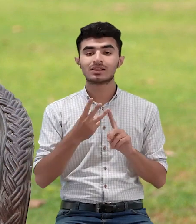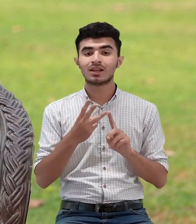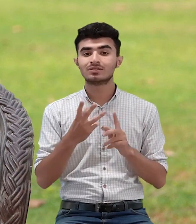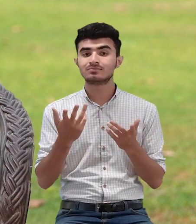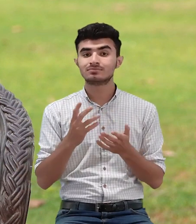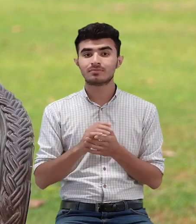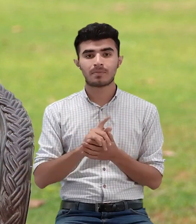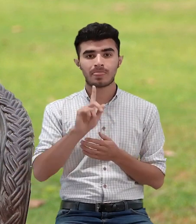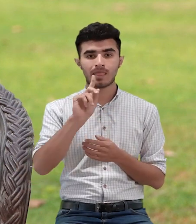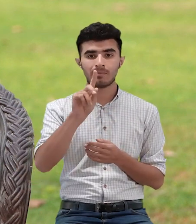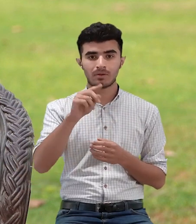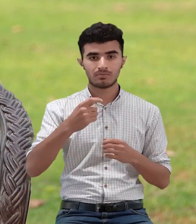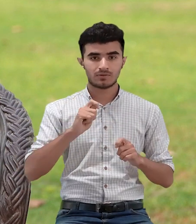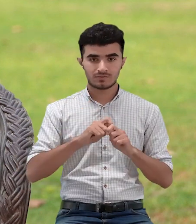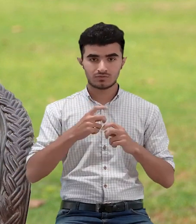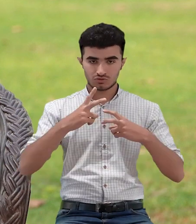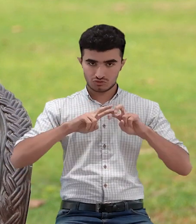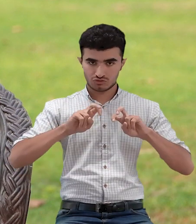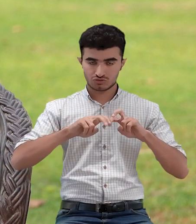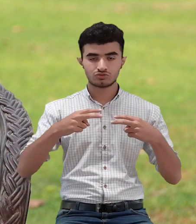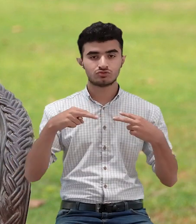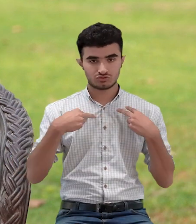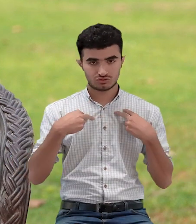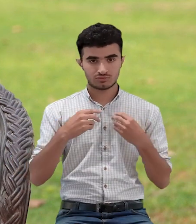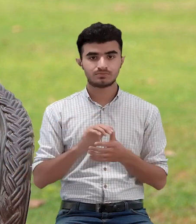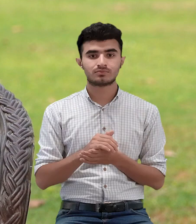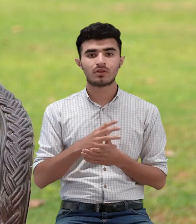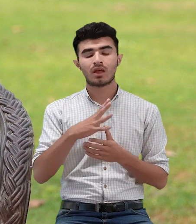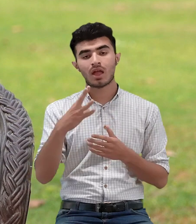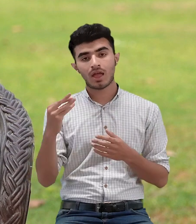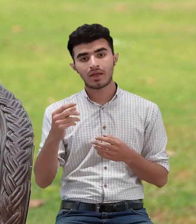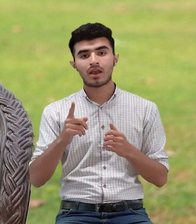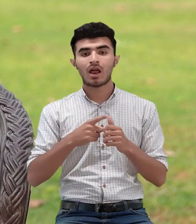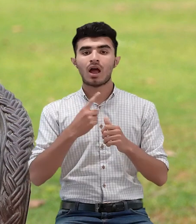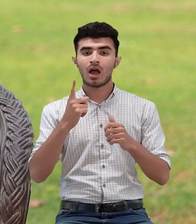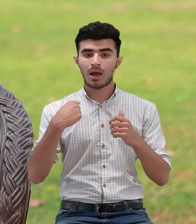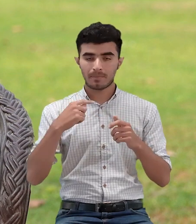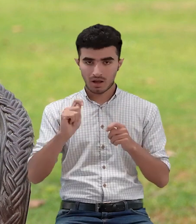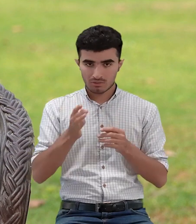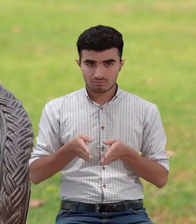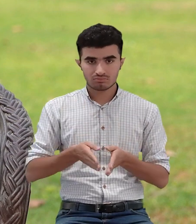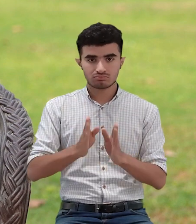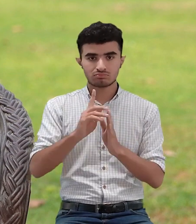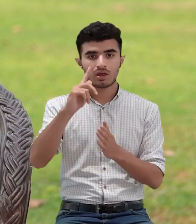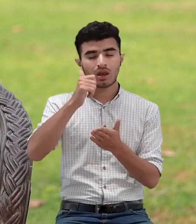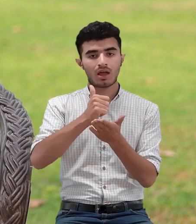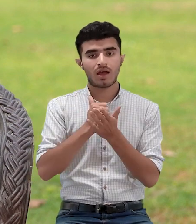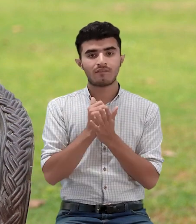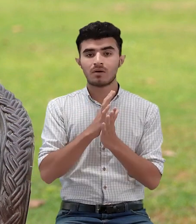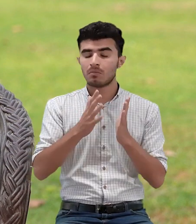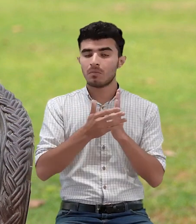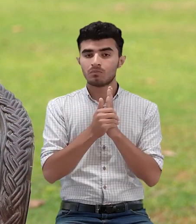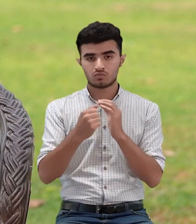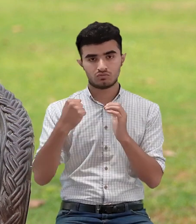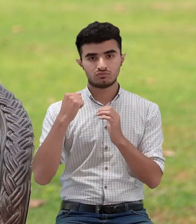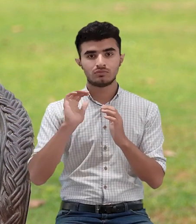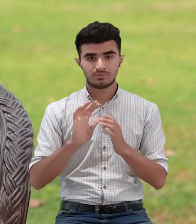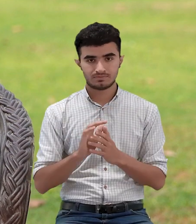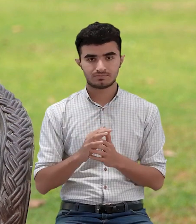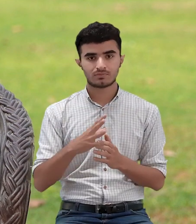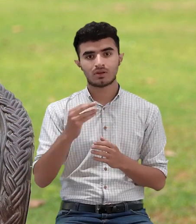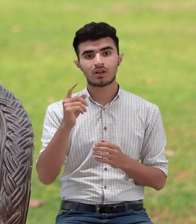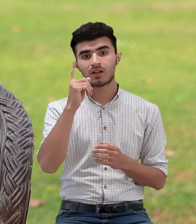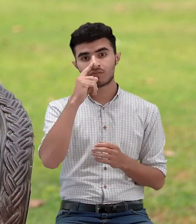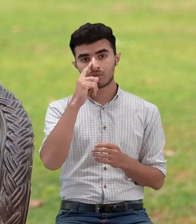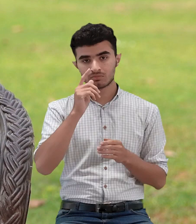اور تیسری چیز میں نے یہ بتائی ہے کہ اپنے آپ کو ڈسکور کرنا چاہیے۔ اپنا میدان میں ہر آدمی اللہ تعالیٰ نے بہت باصلاحیت پیدا کیا